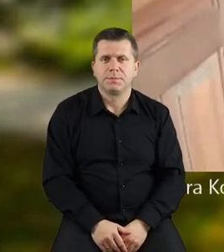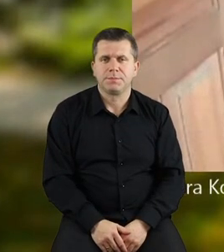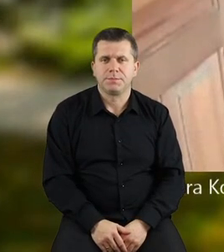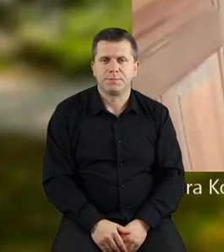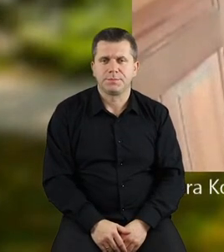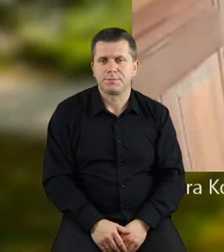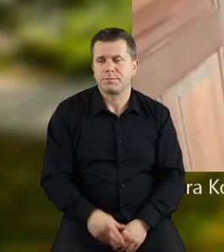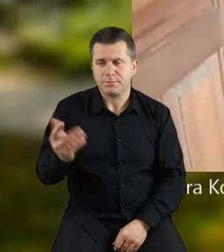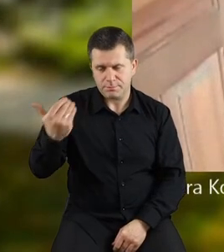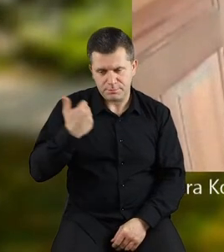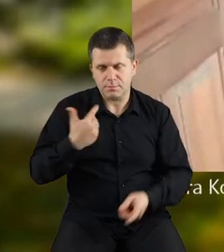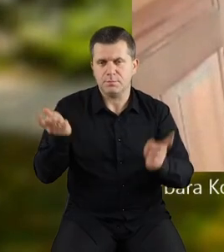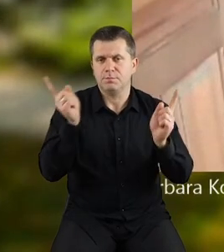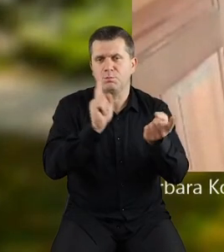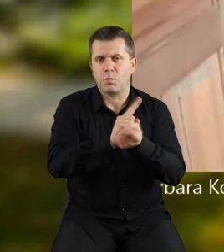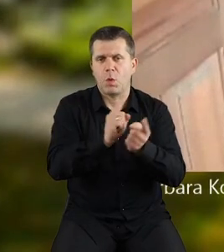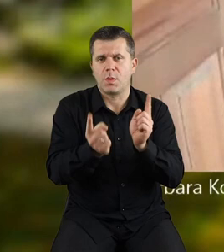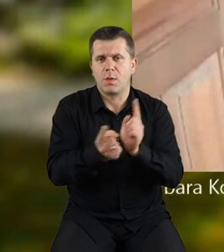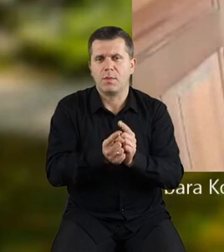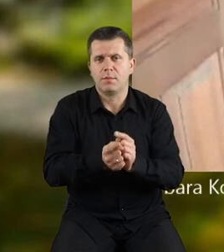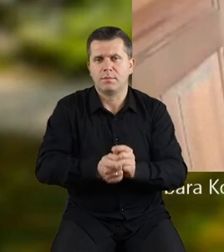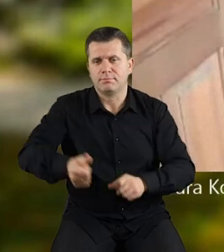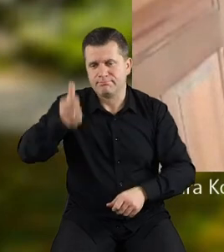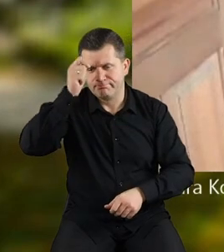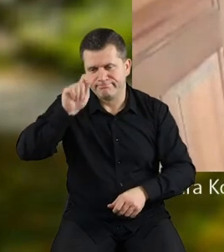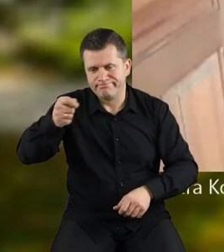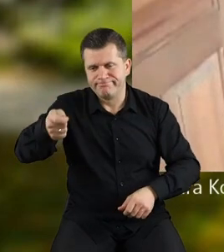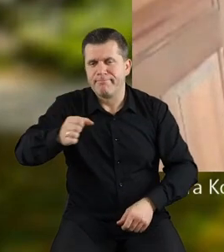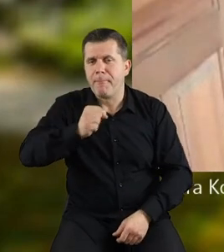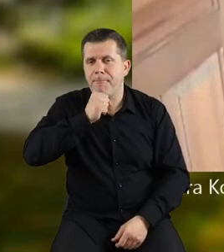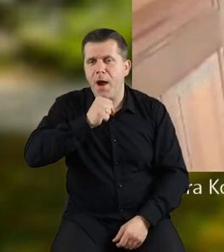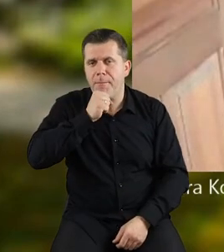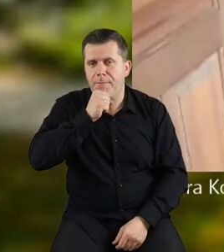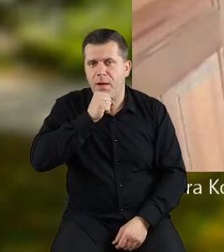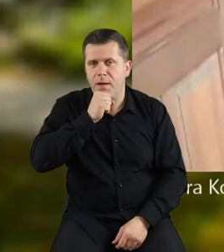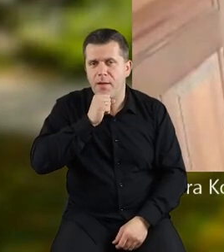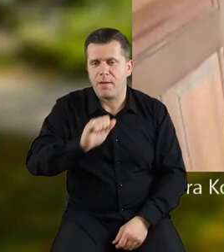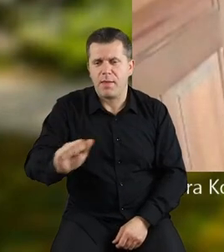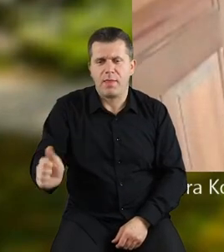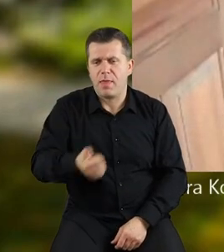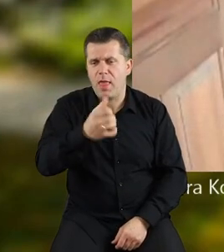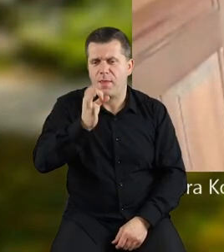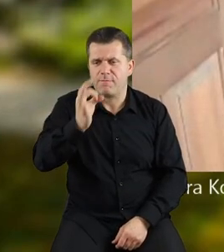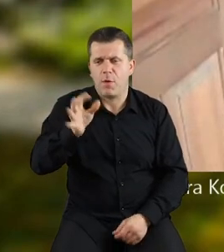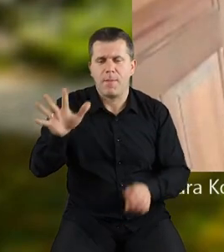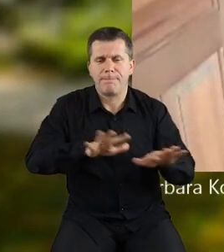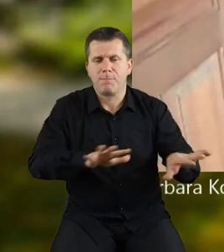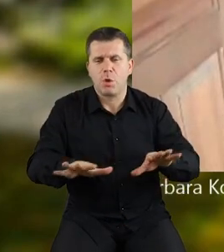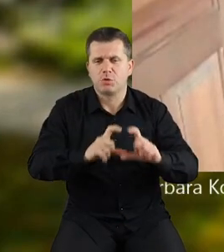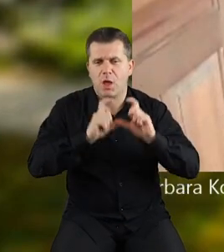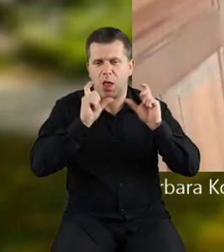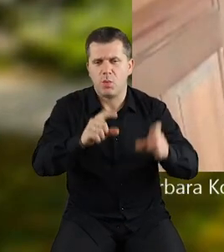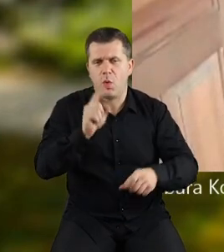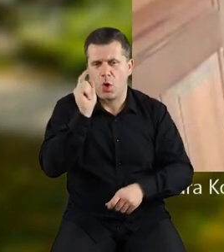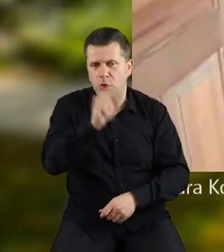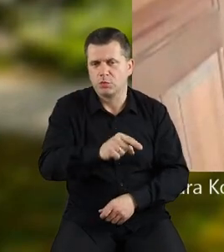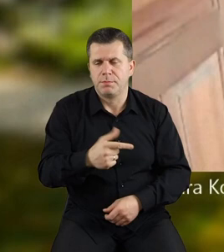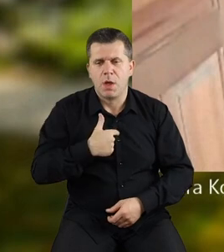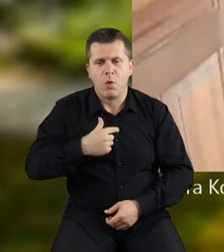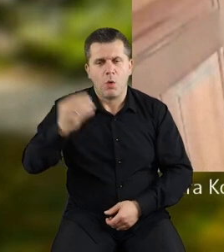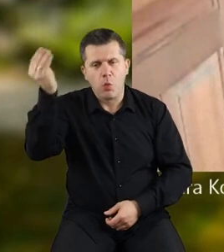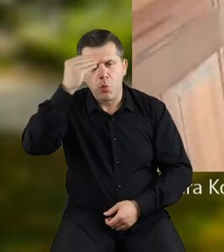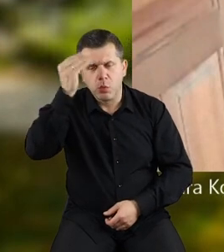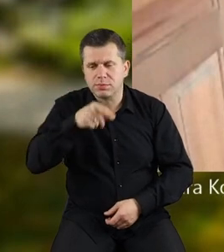niesamowitą. Spotykała się z tak zwaną babą na jednej ze swoich posiadłości i tam uczyła